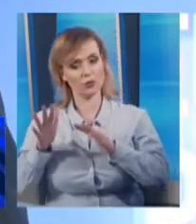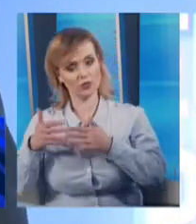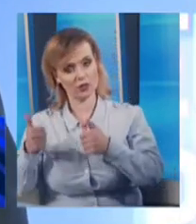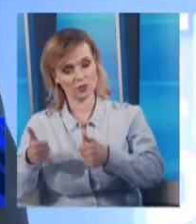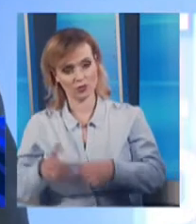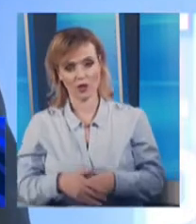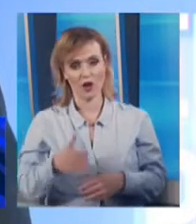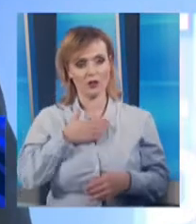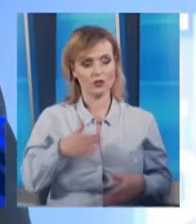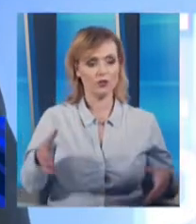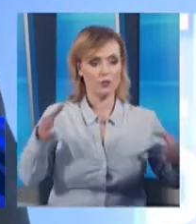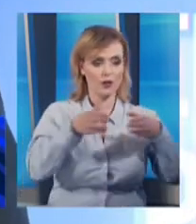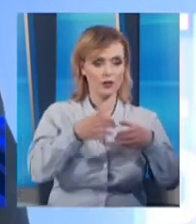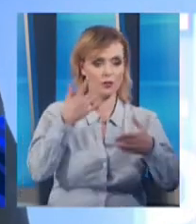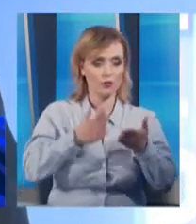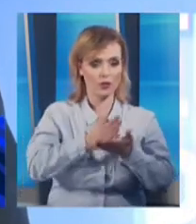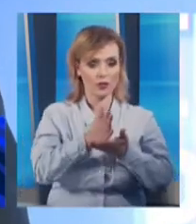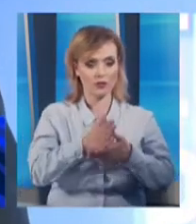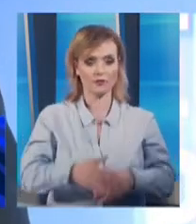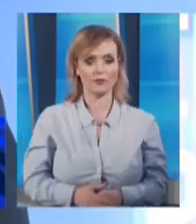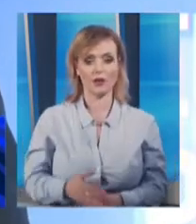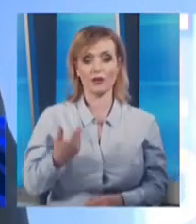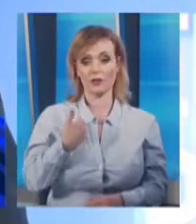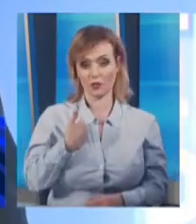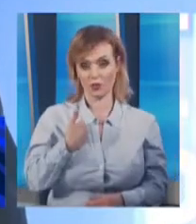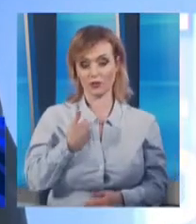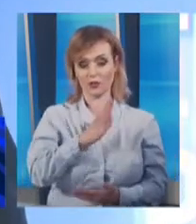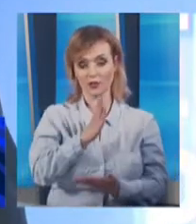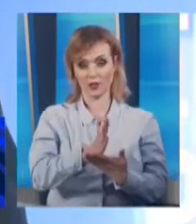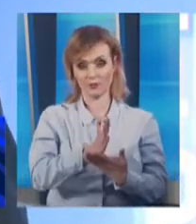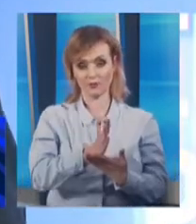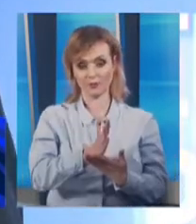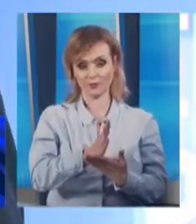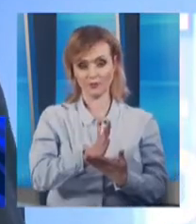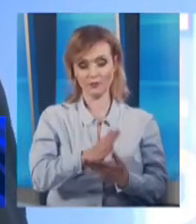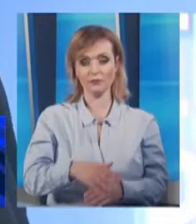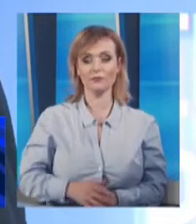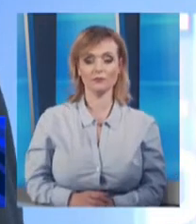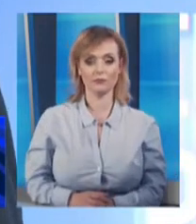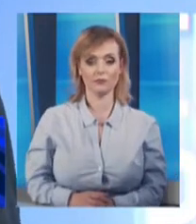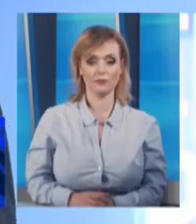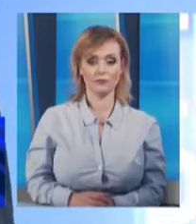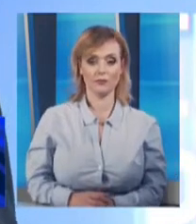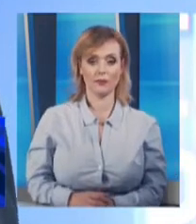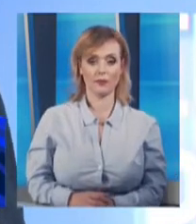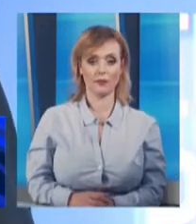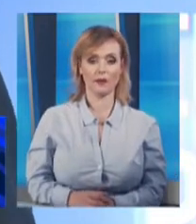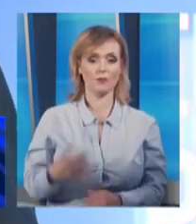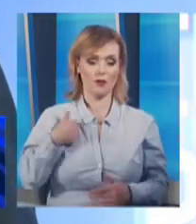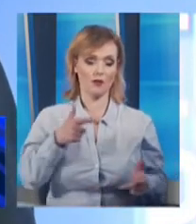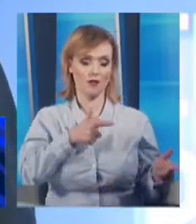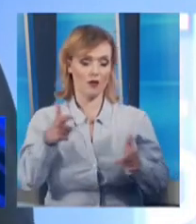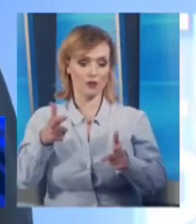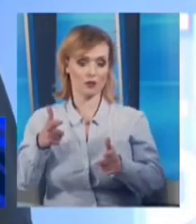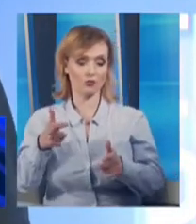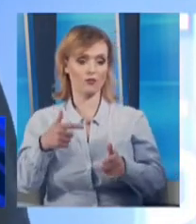ale partidului, dar noi suntem montați, suntem predispuși pentru